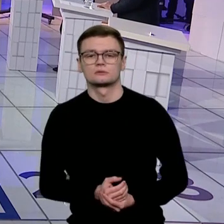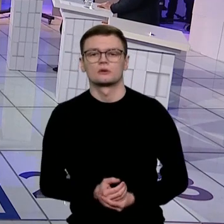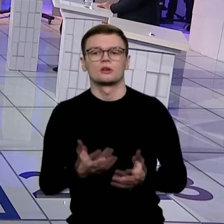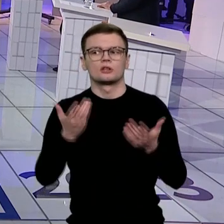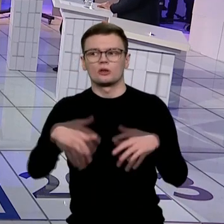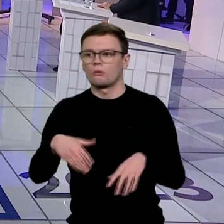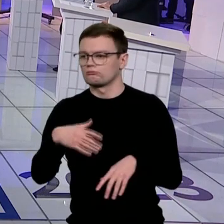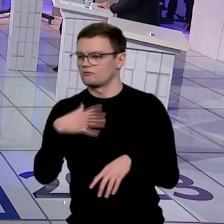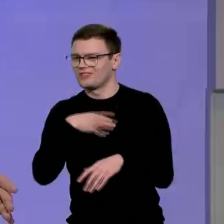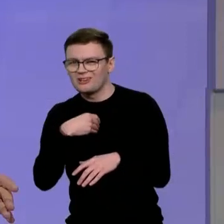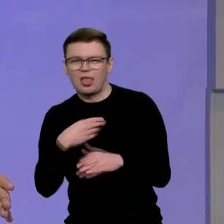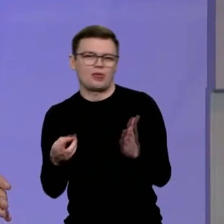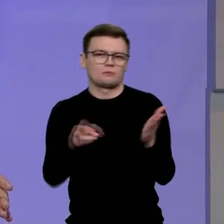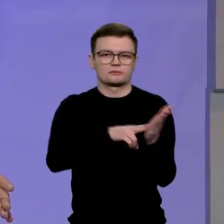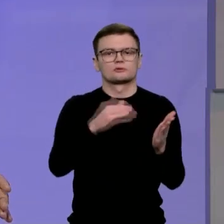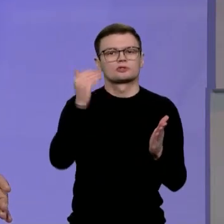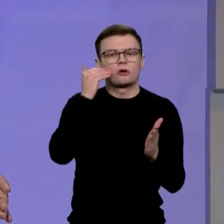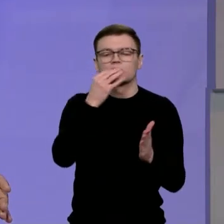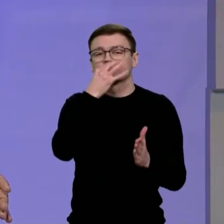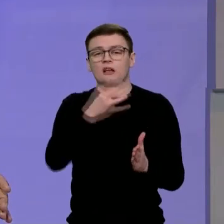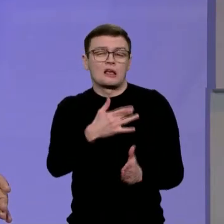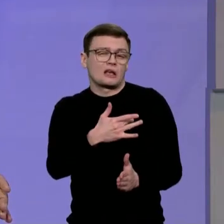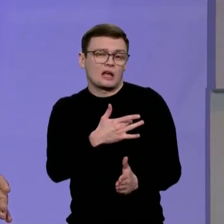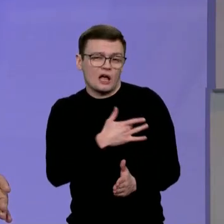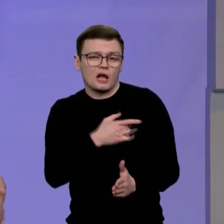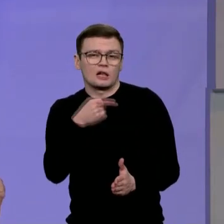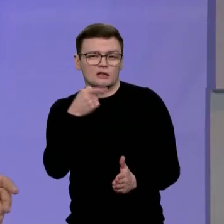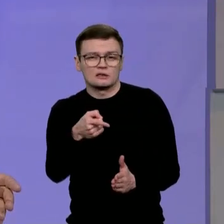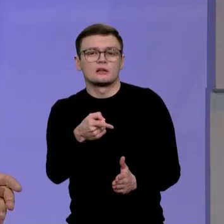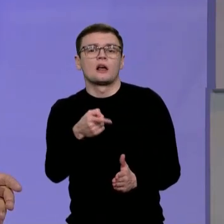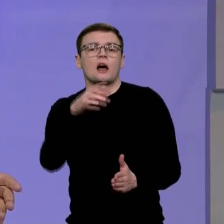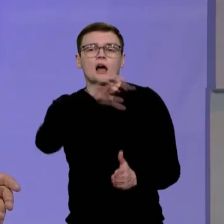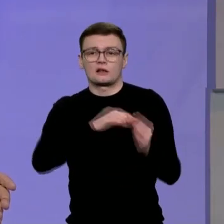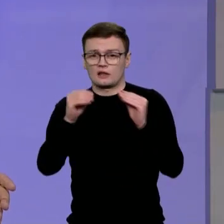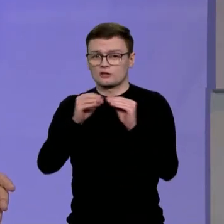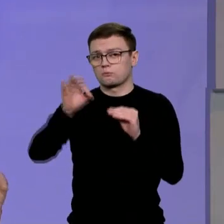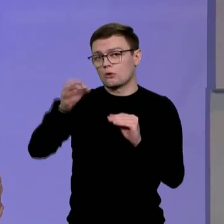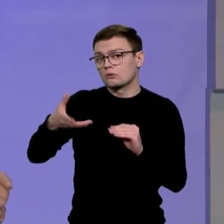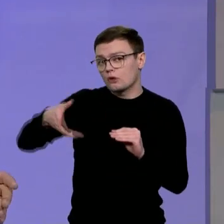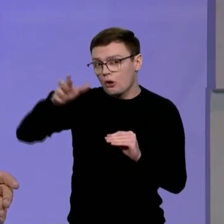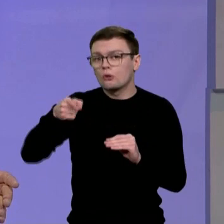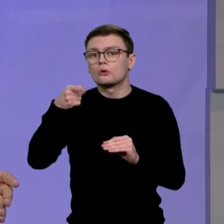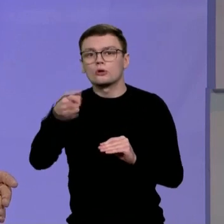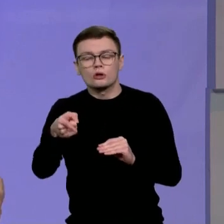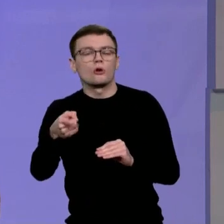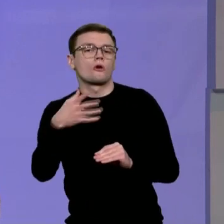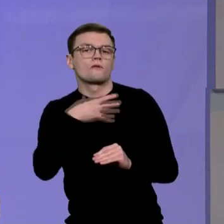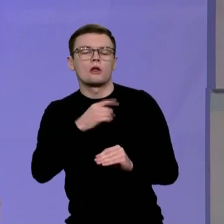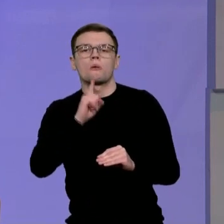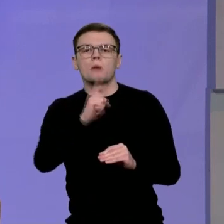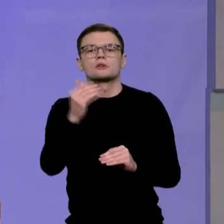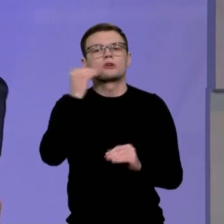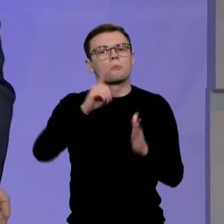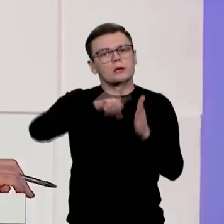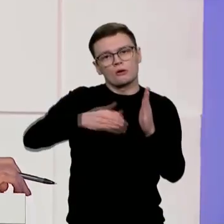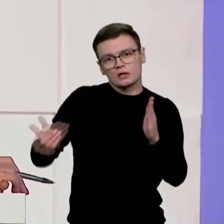Vilniaus į Šiaulius, nes sako, gal atlyginimas ten yra 10% didesnis, bet Šiauliuose pigiau gyventi, pigesnis būstas ir taip toliau. Gerai,